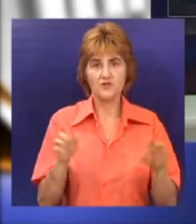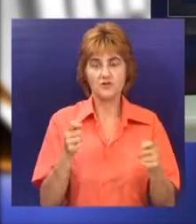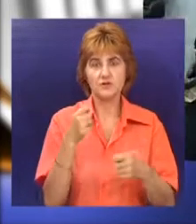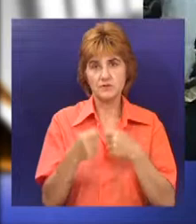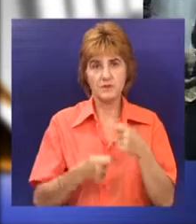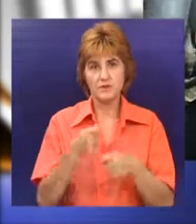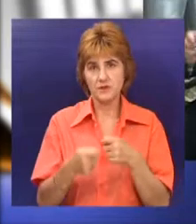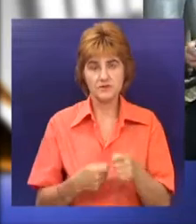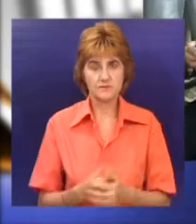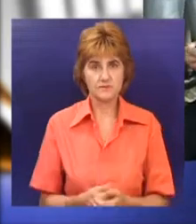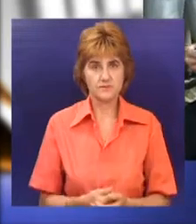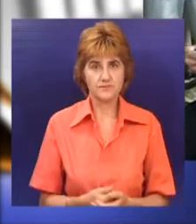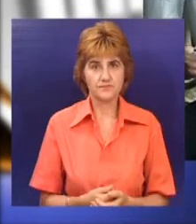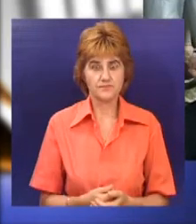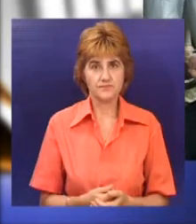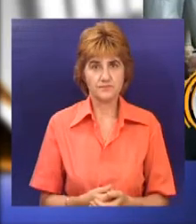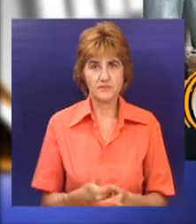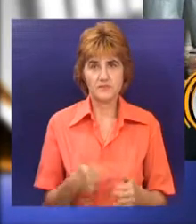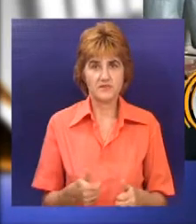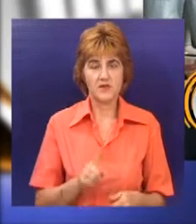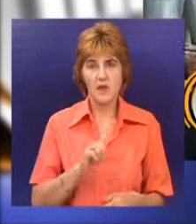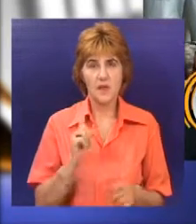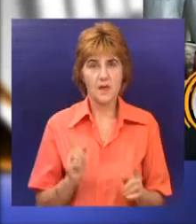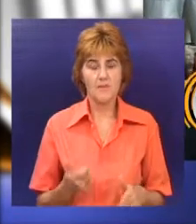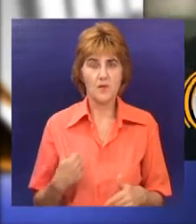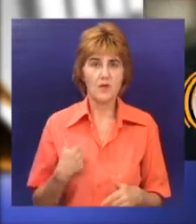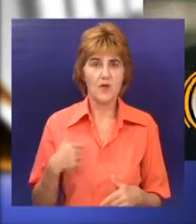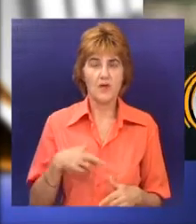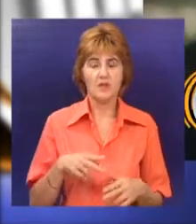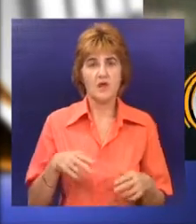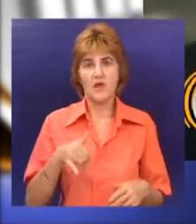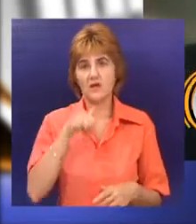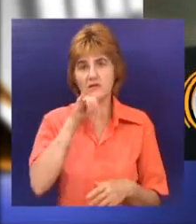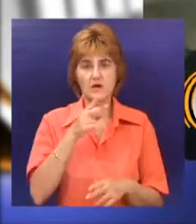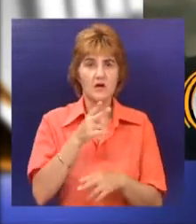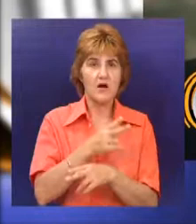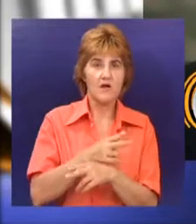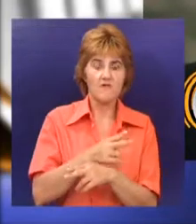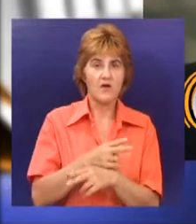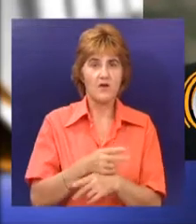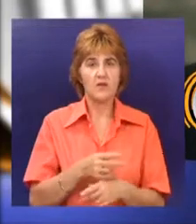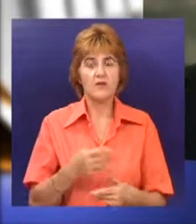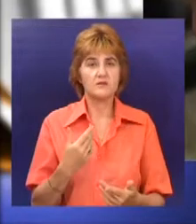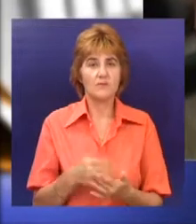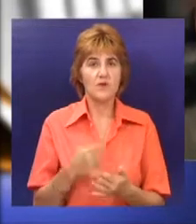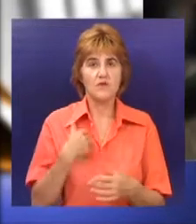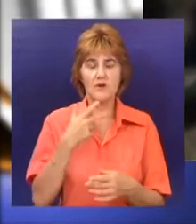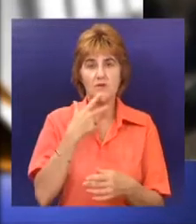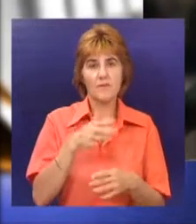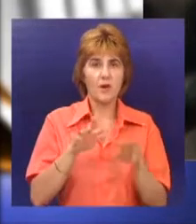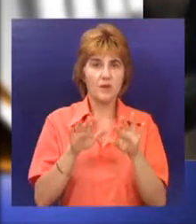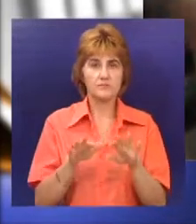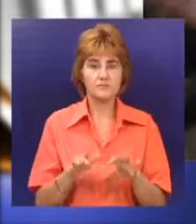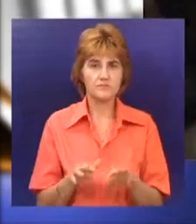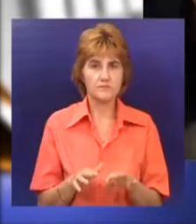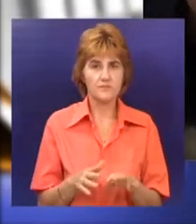investicija. Od sada više ne morate sedati u kafić i naručivati piće ukoliko vam se ono ne pije, samo da biste proverili vaš